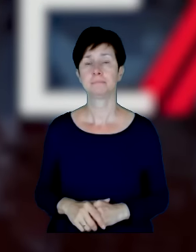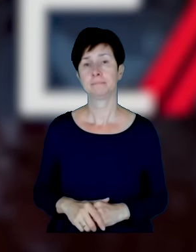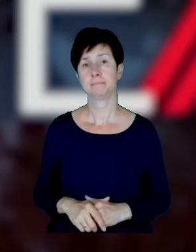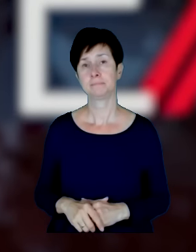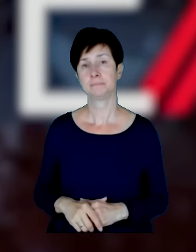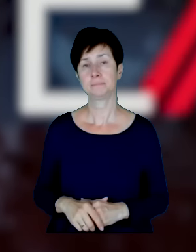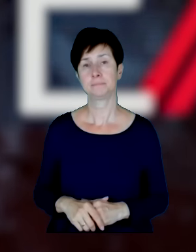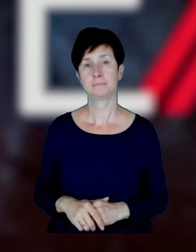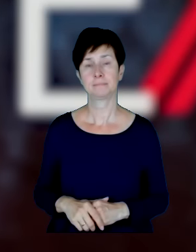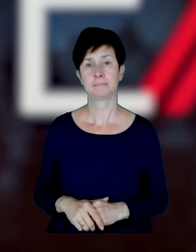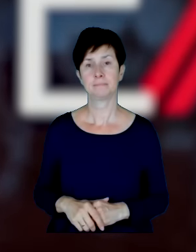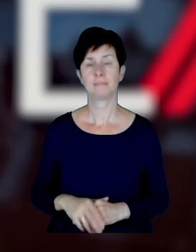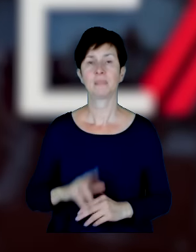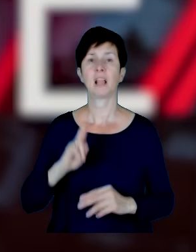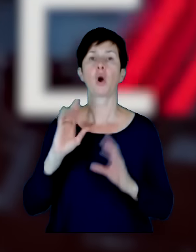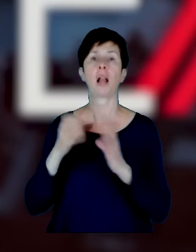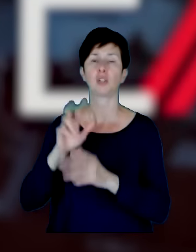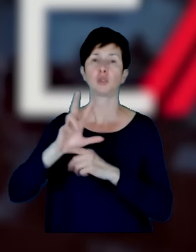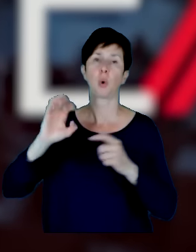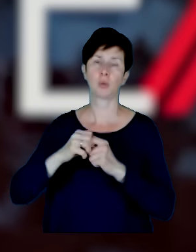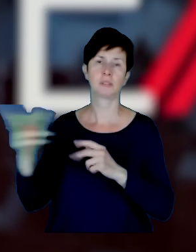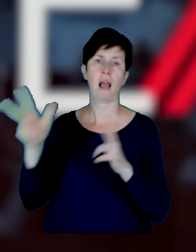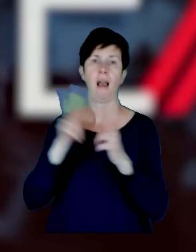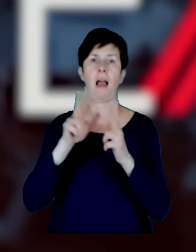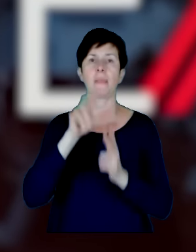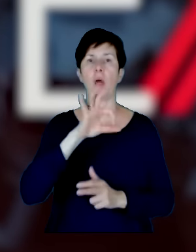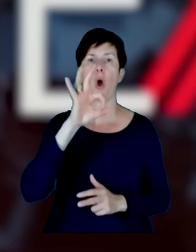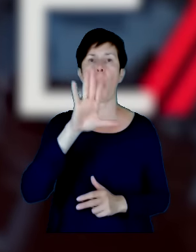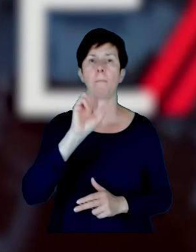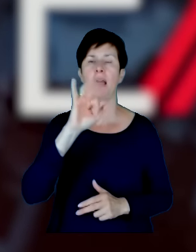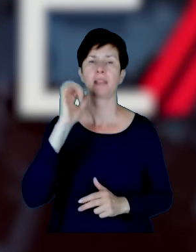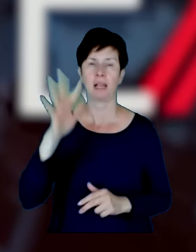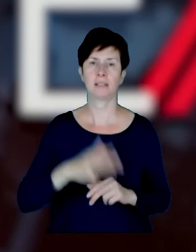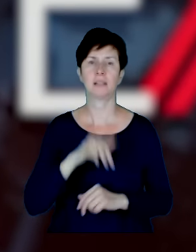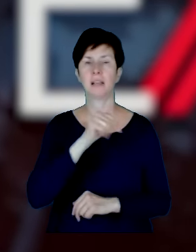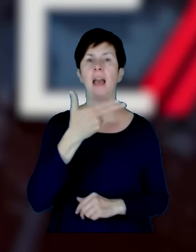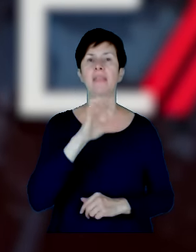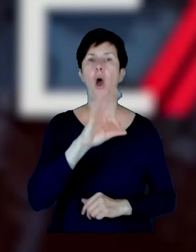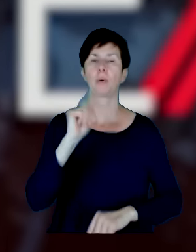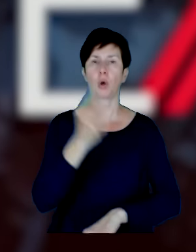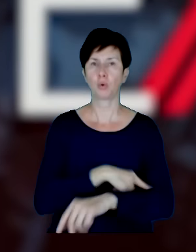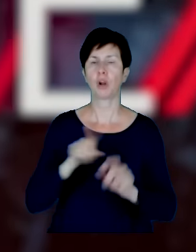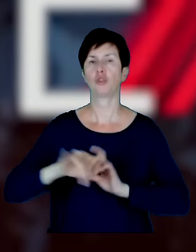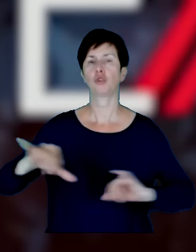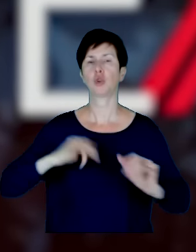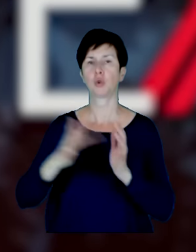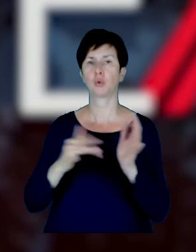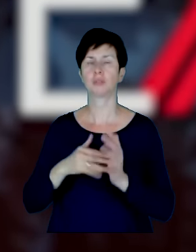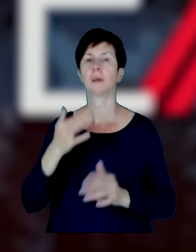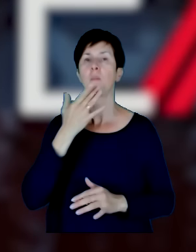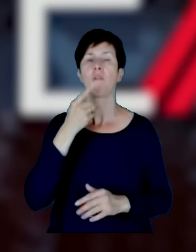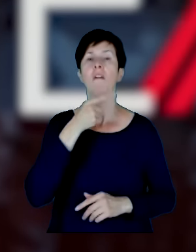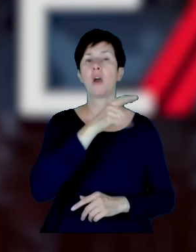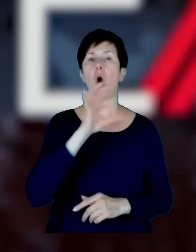czerwca policja 13 grudnia atakuje Daniela obajtka Neo prokuratura i rząd Donalda Tuska zarzuca byłemu prezesowi Orlenu między